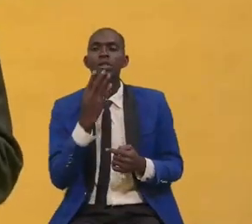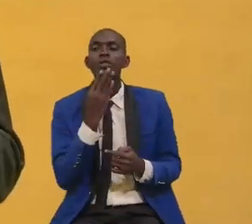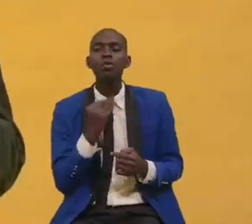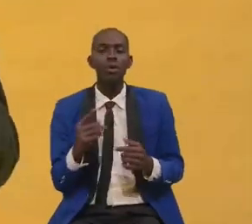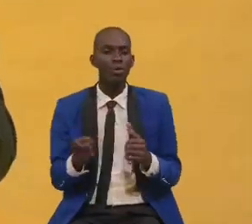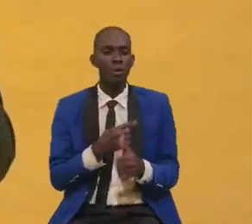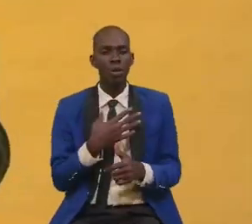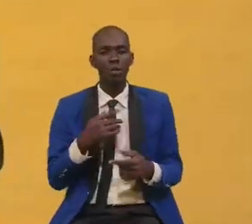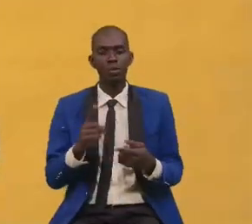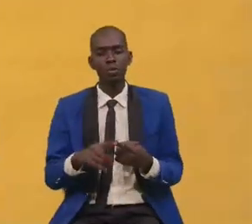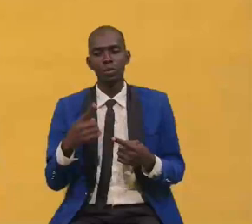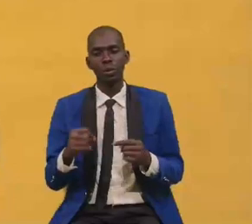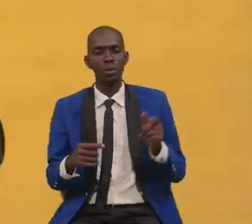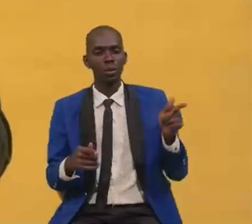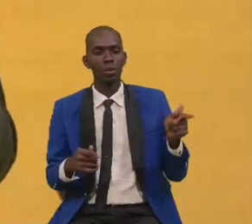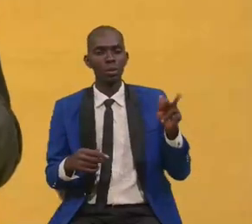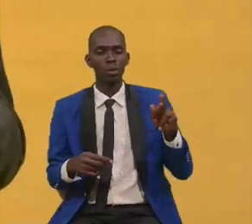grec. Et je prie que